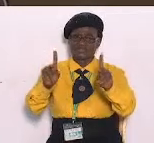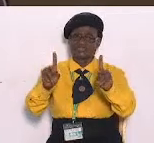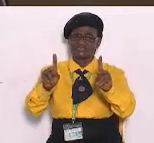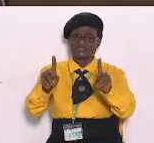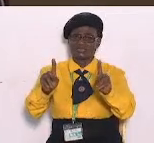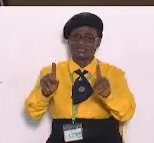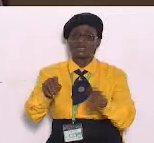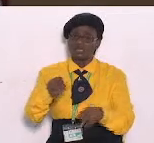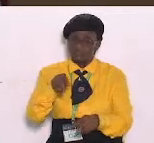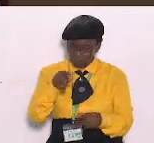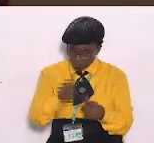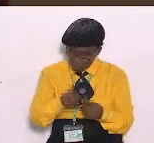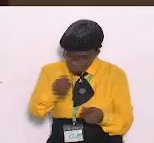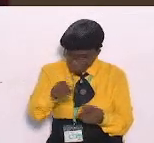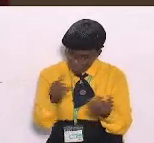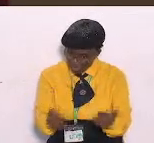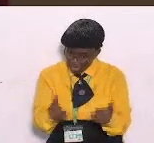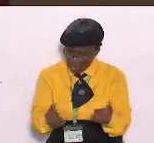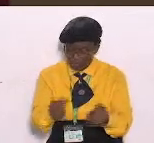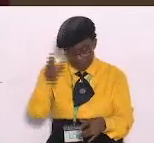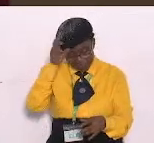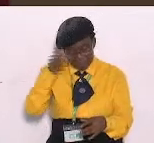l'argent voil